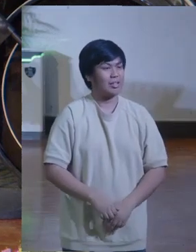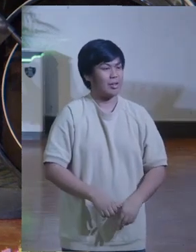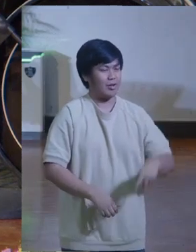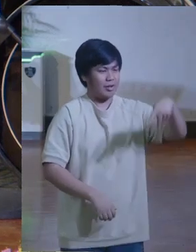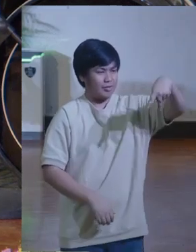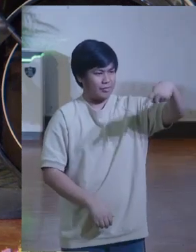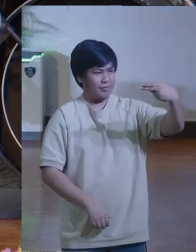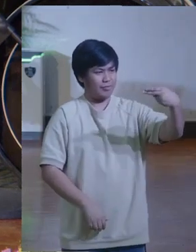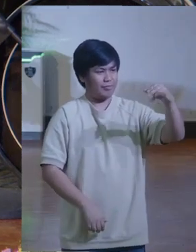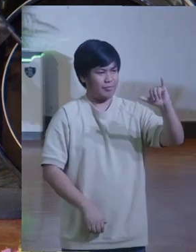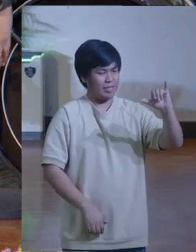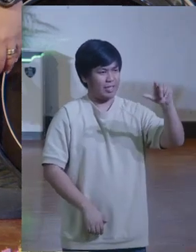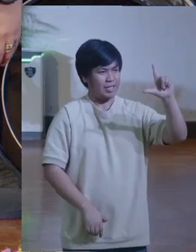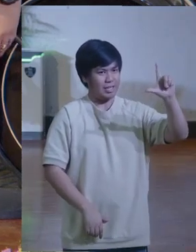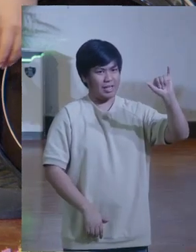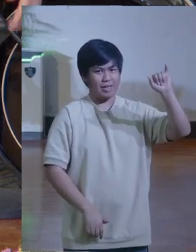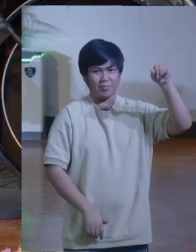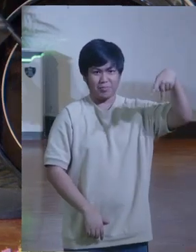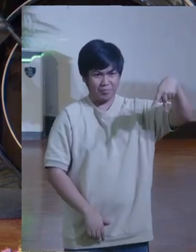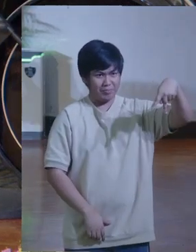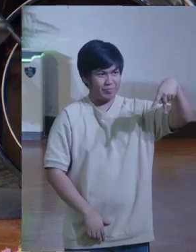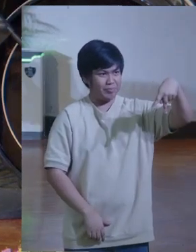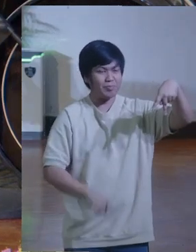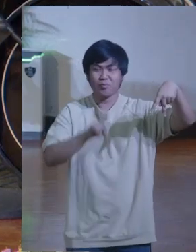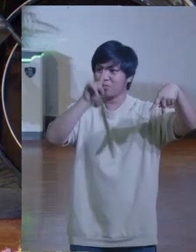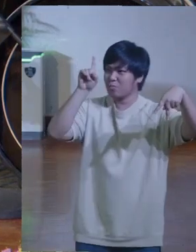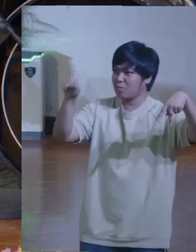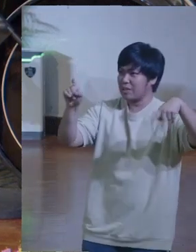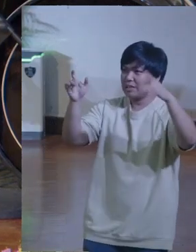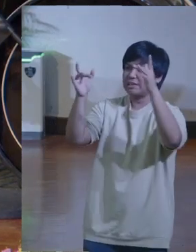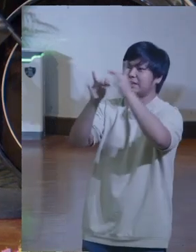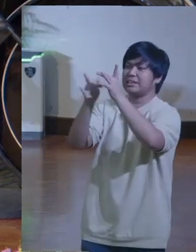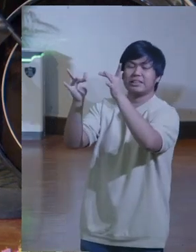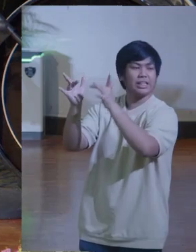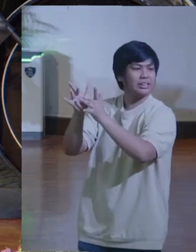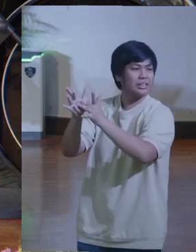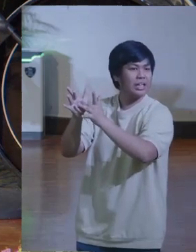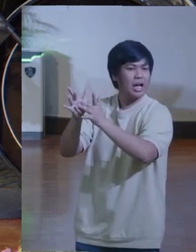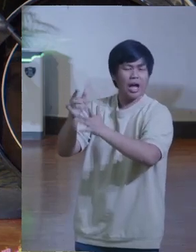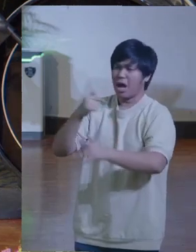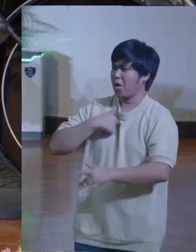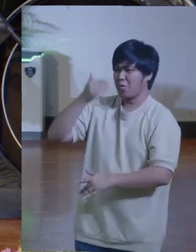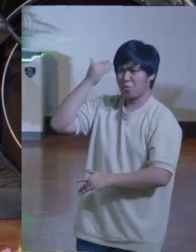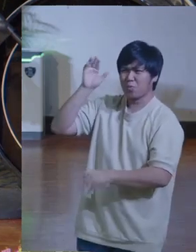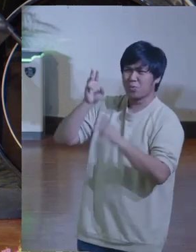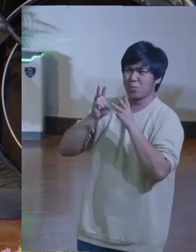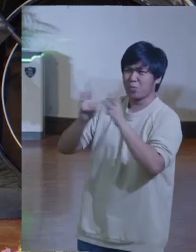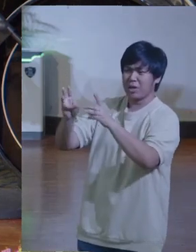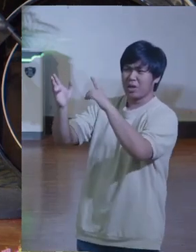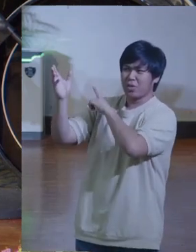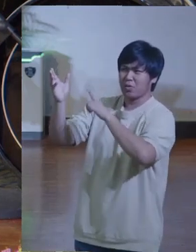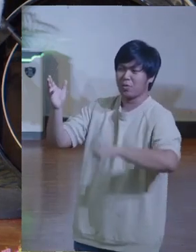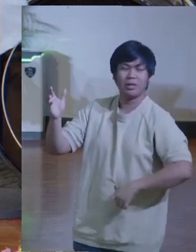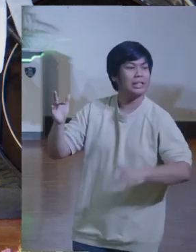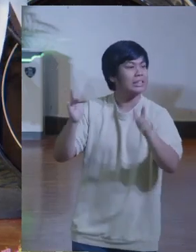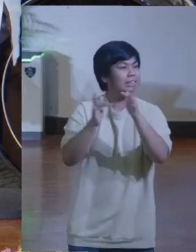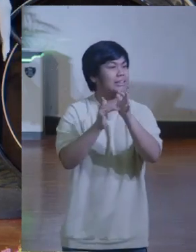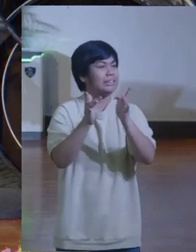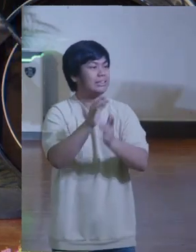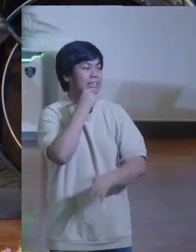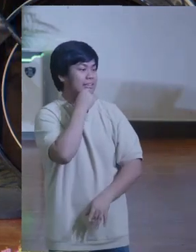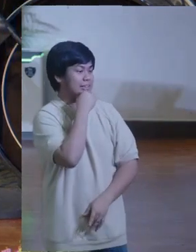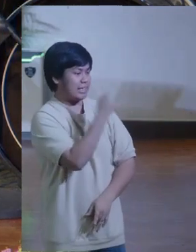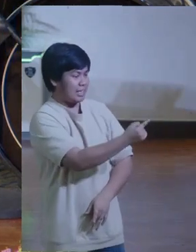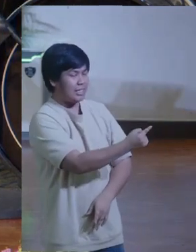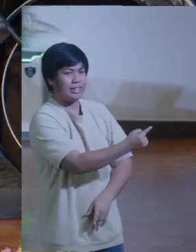Philip, o si Thomas ba? Si Philip tinanong ang Panginoon, we do not know the way, Lord. And Jesus said to